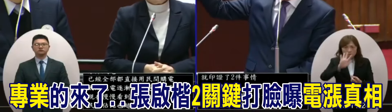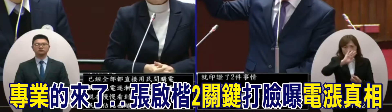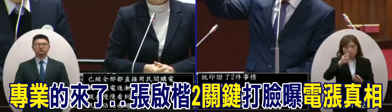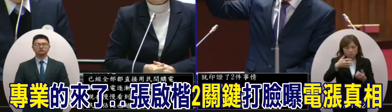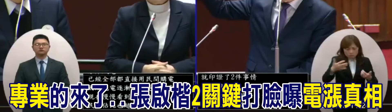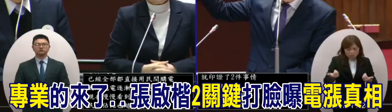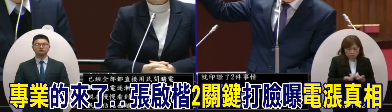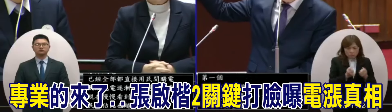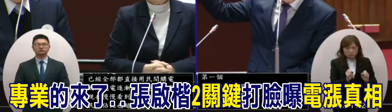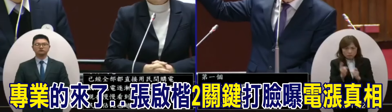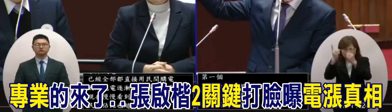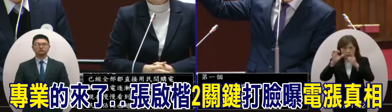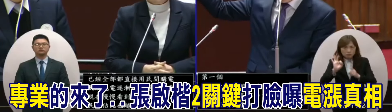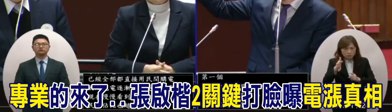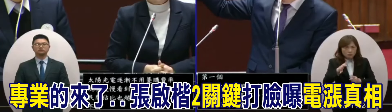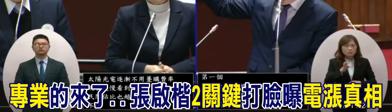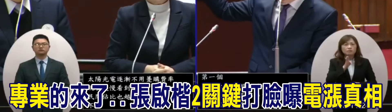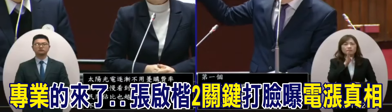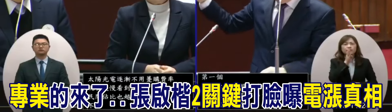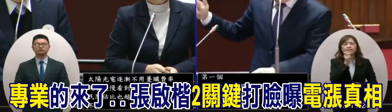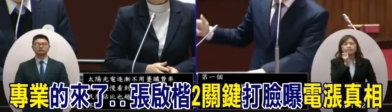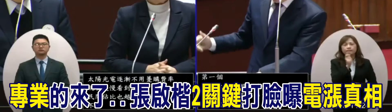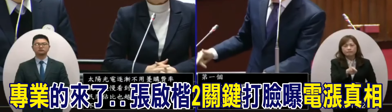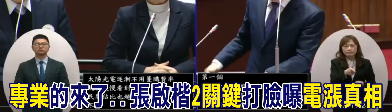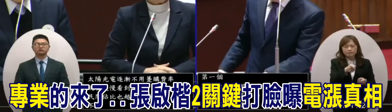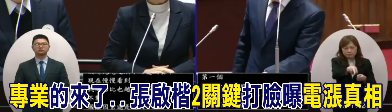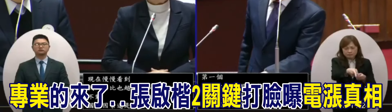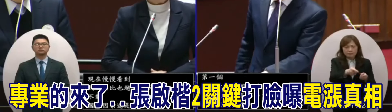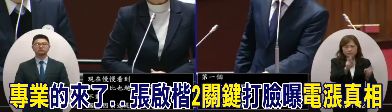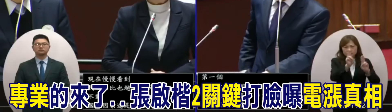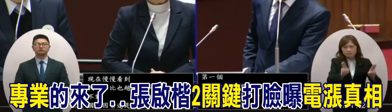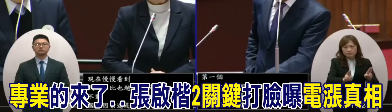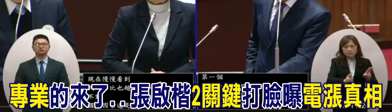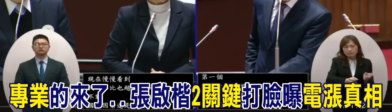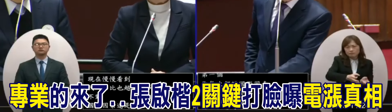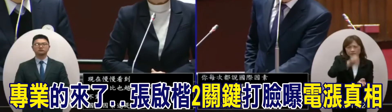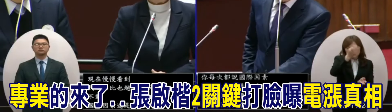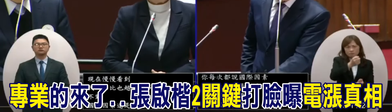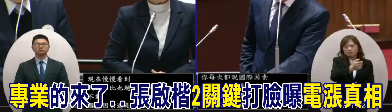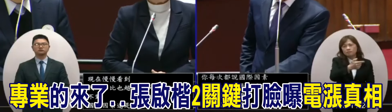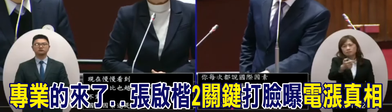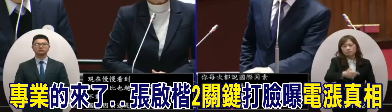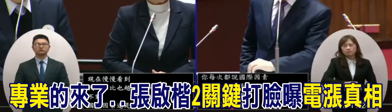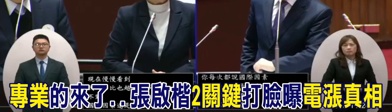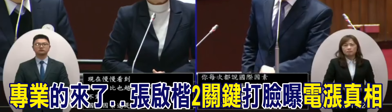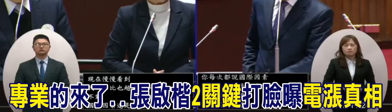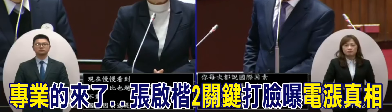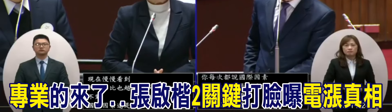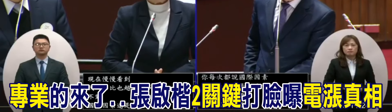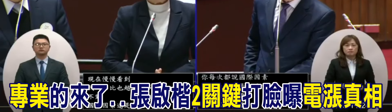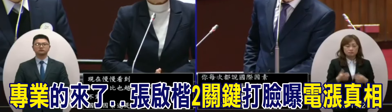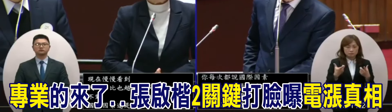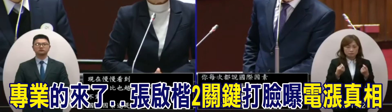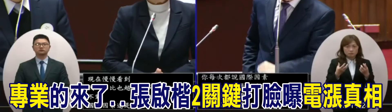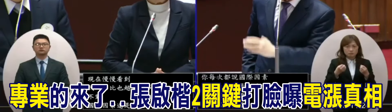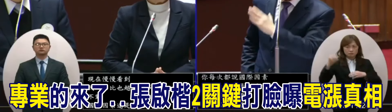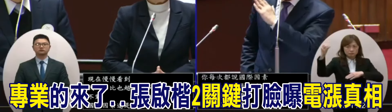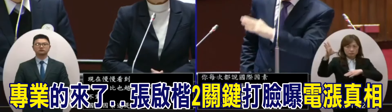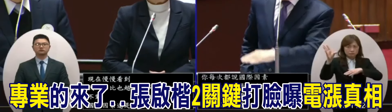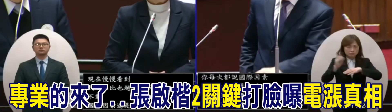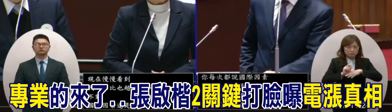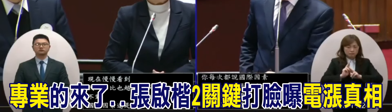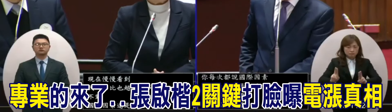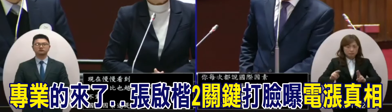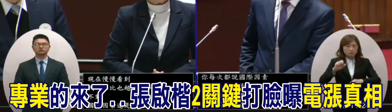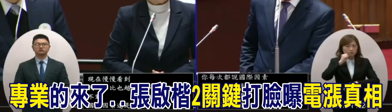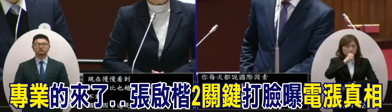太贵的电。我给你看一个数目字，好不好？同样买，同样做这个太阳能，台电本